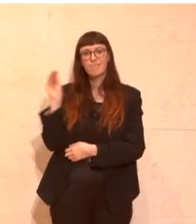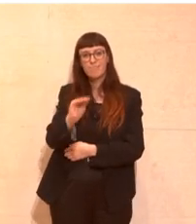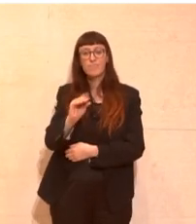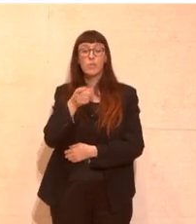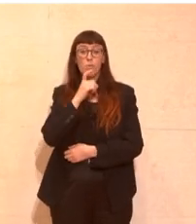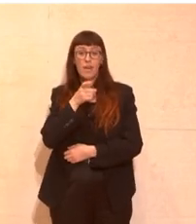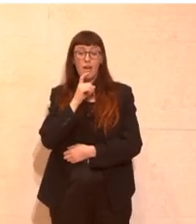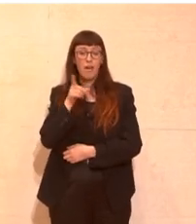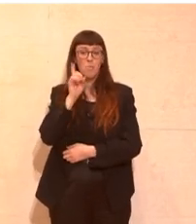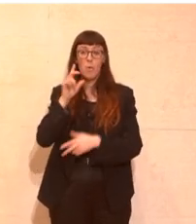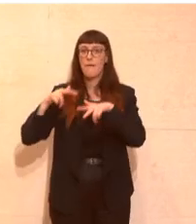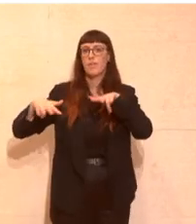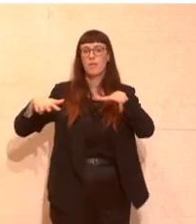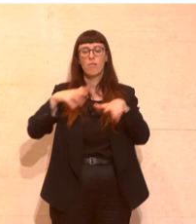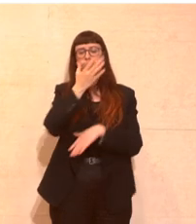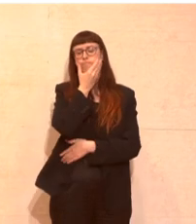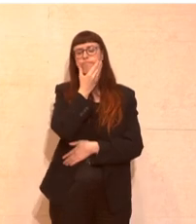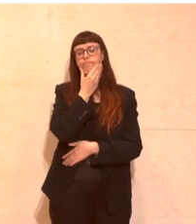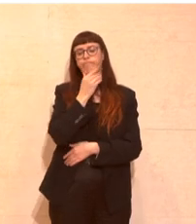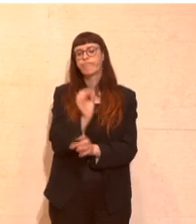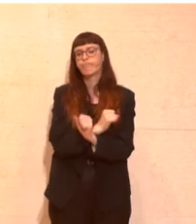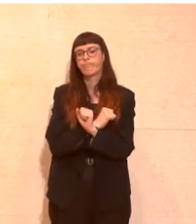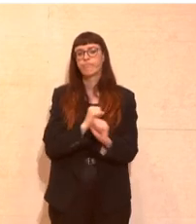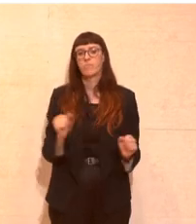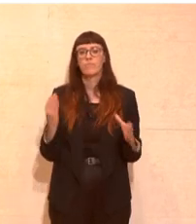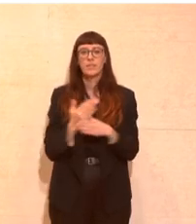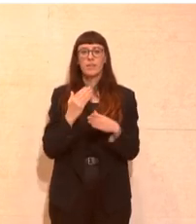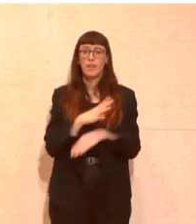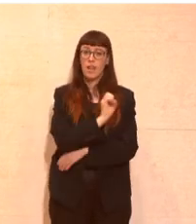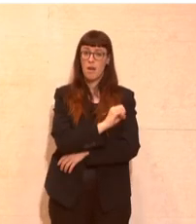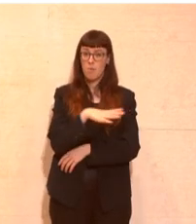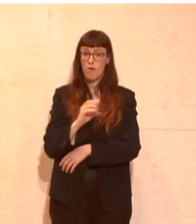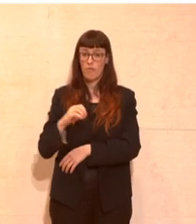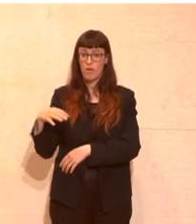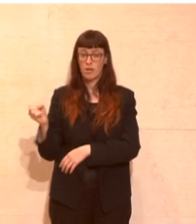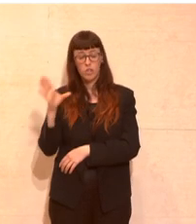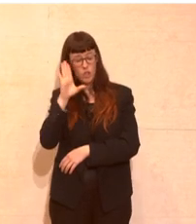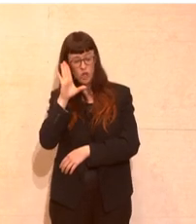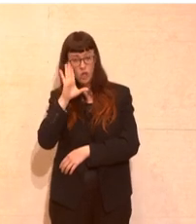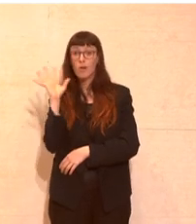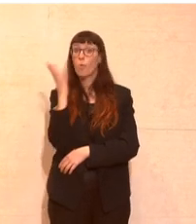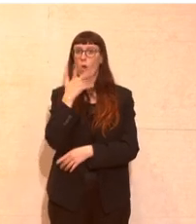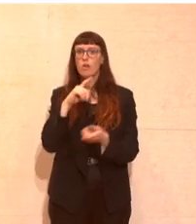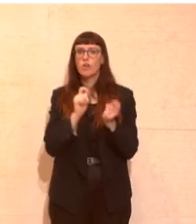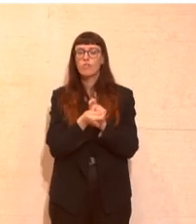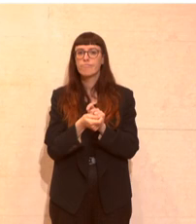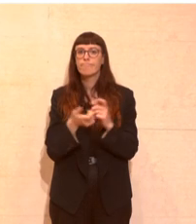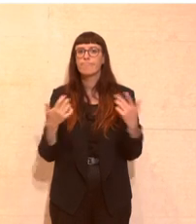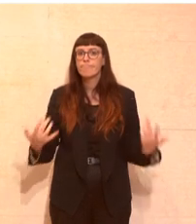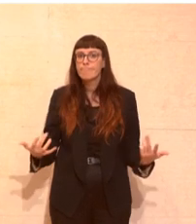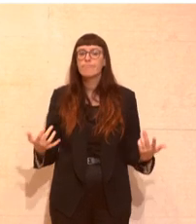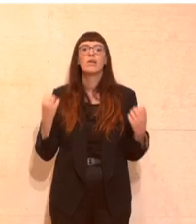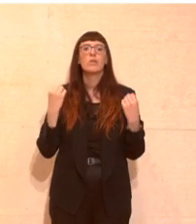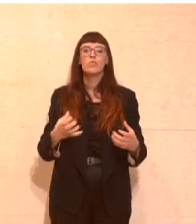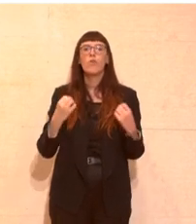c'est juste magnifique. En fait, la pieuvre va changer de couleur pendant qu'elle dort. Elle va être parfois très blanche, comme on l'a vu sur